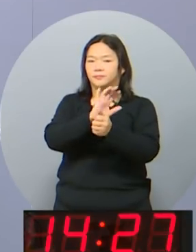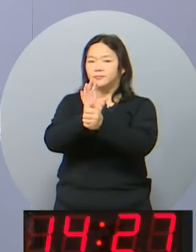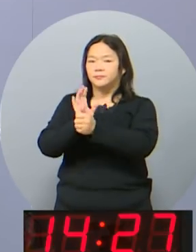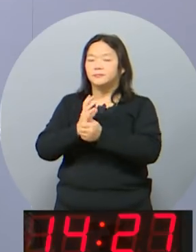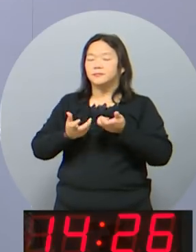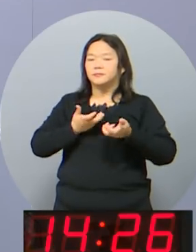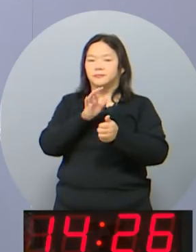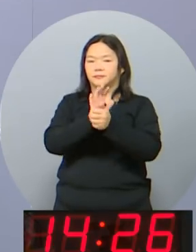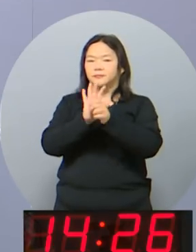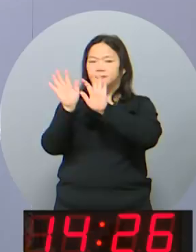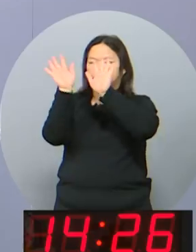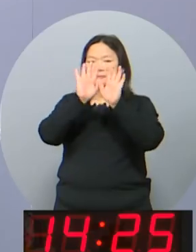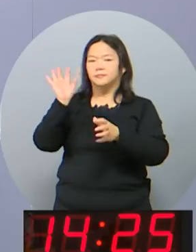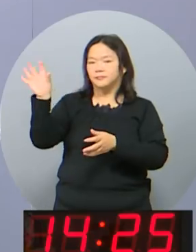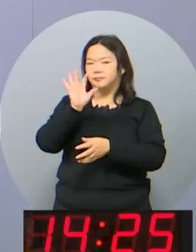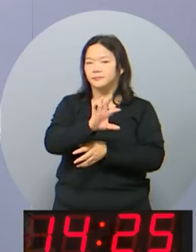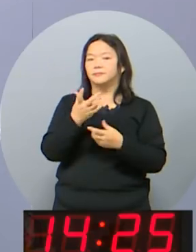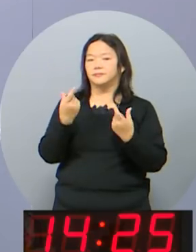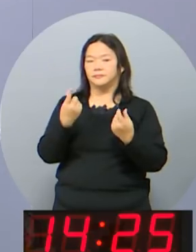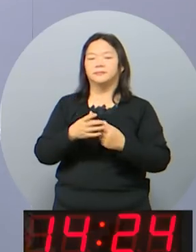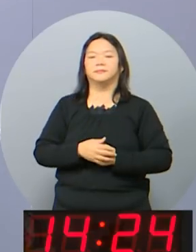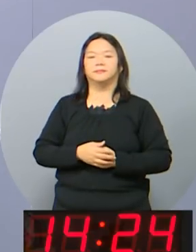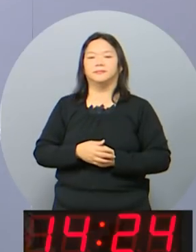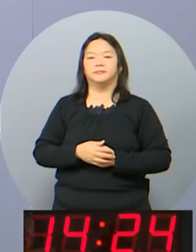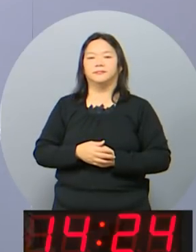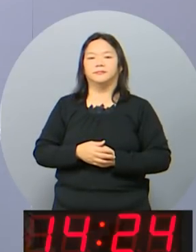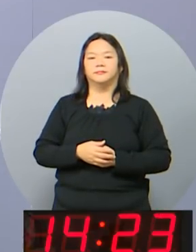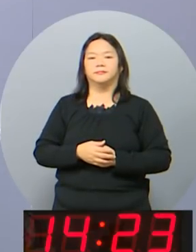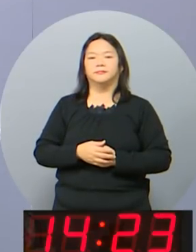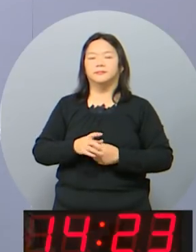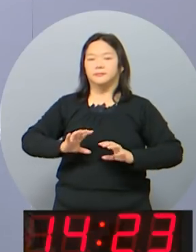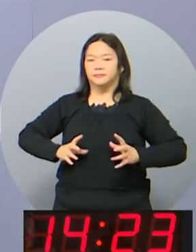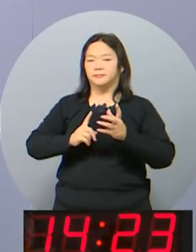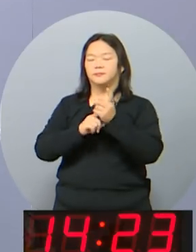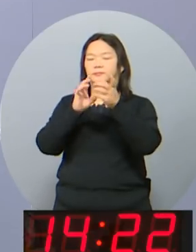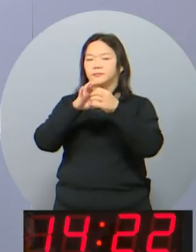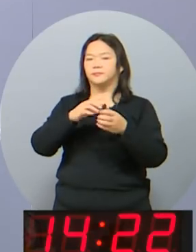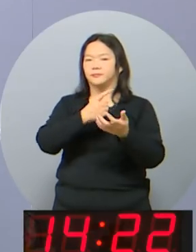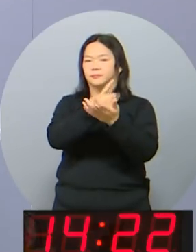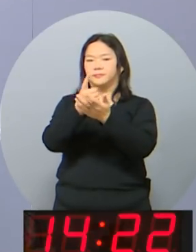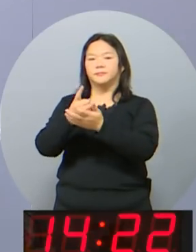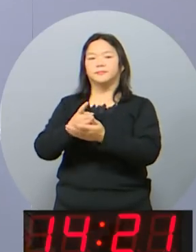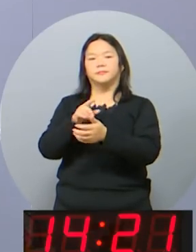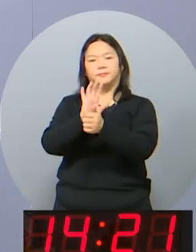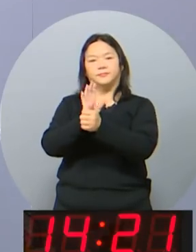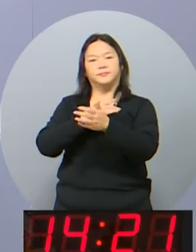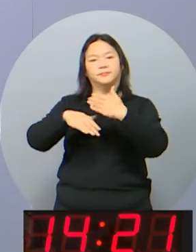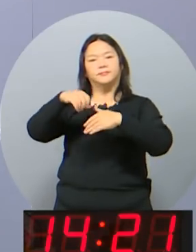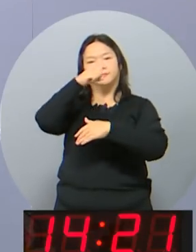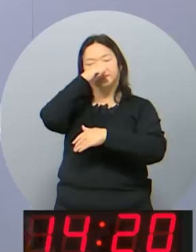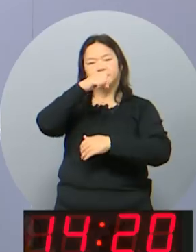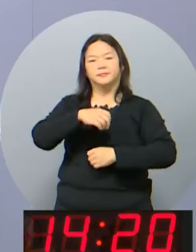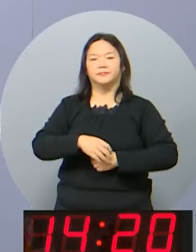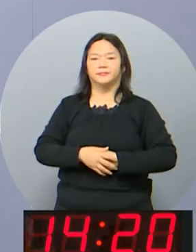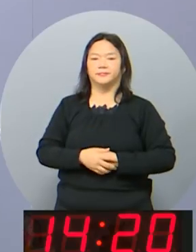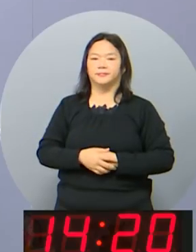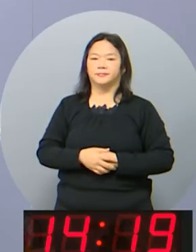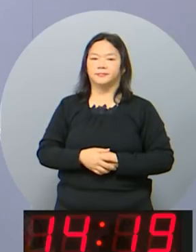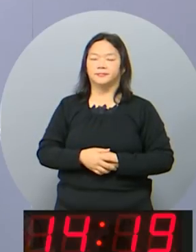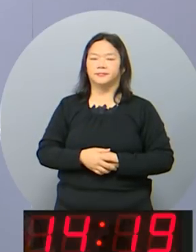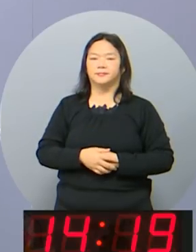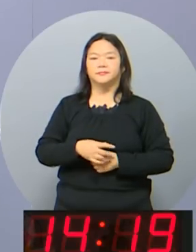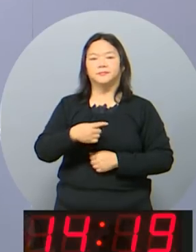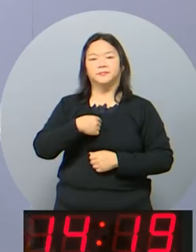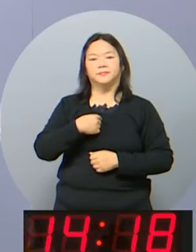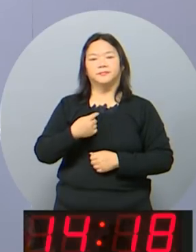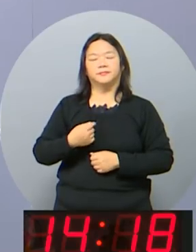务、用心服务的精神，来为我们这选区来做更好的一个服务。那立香